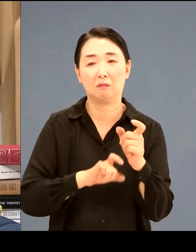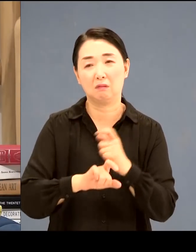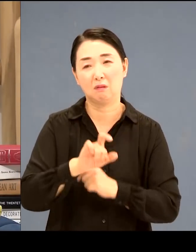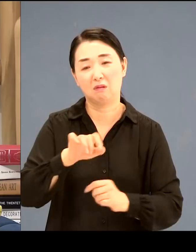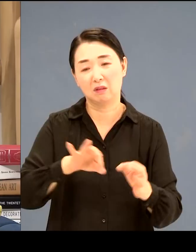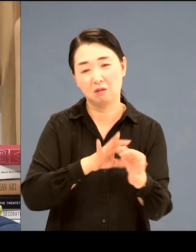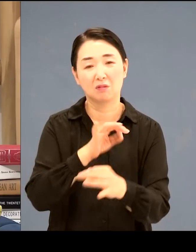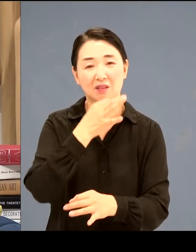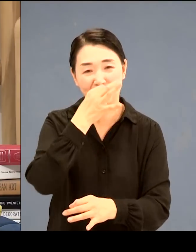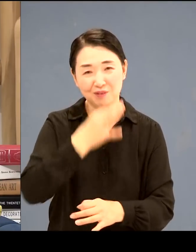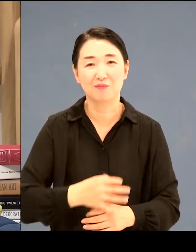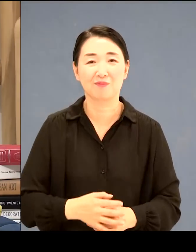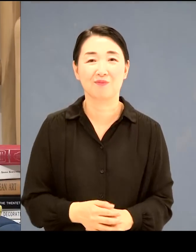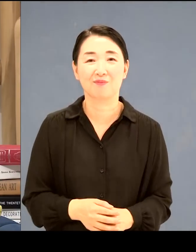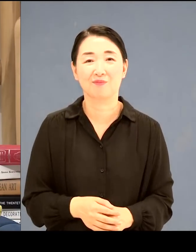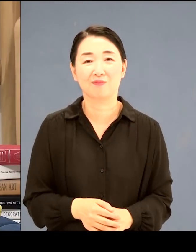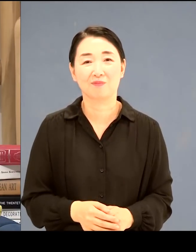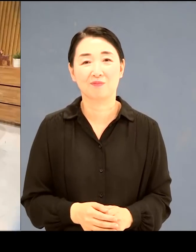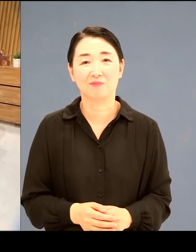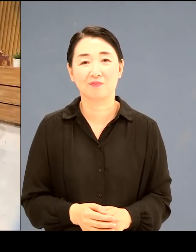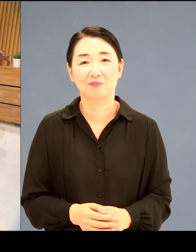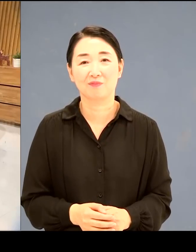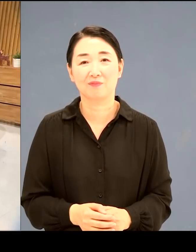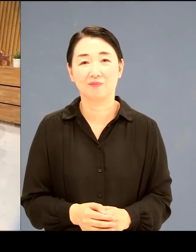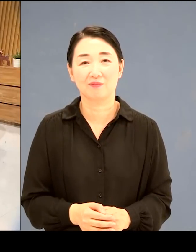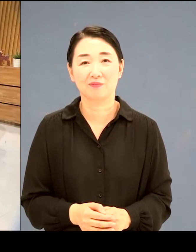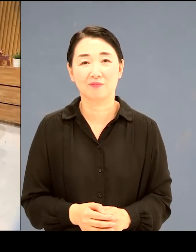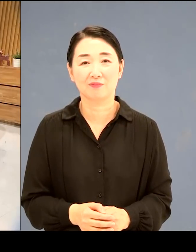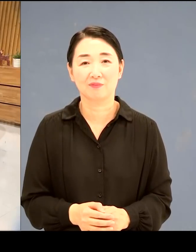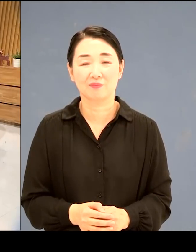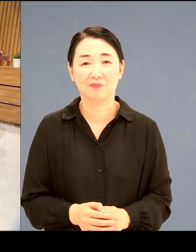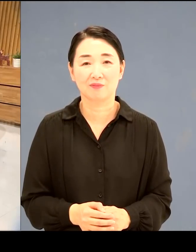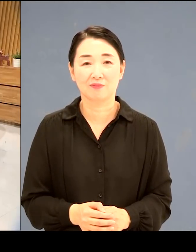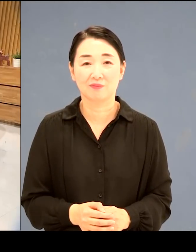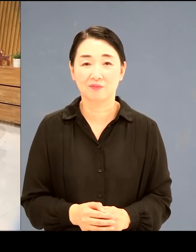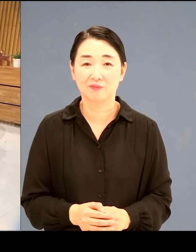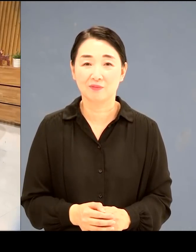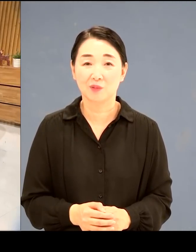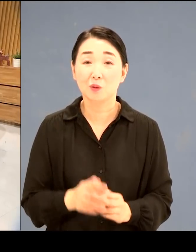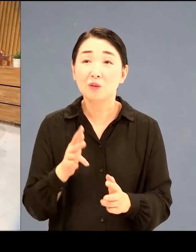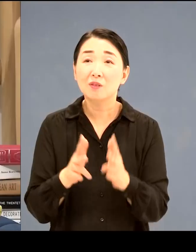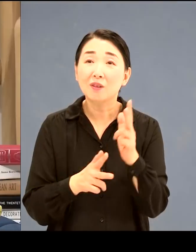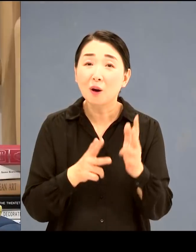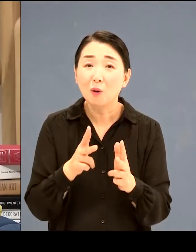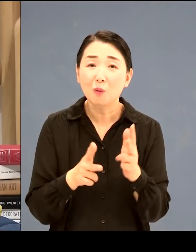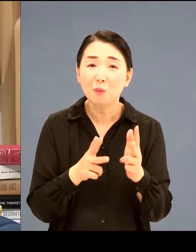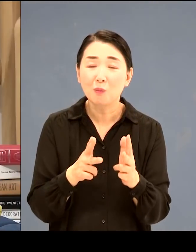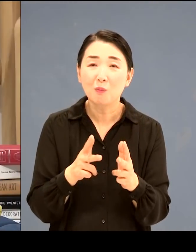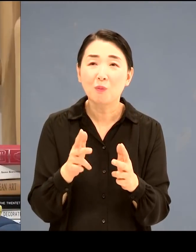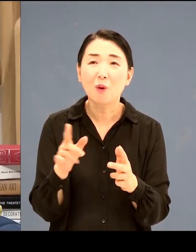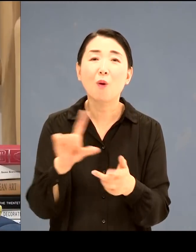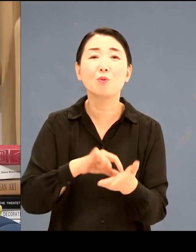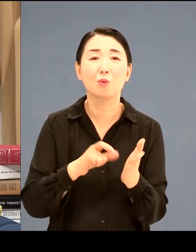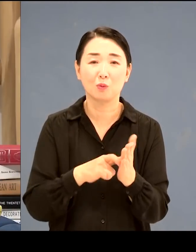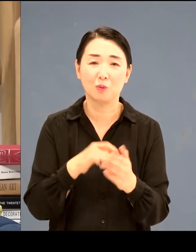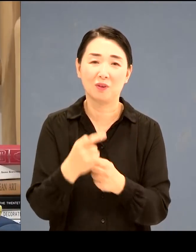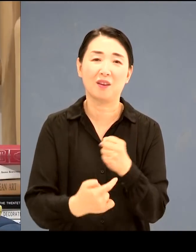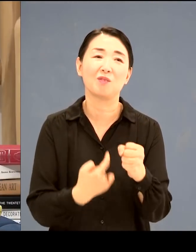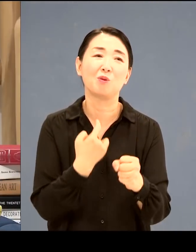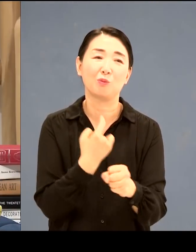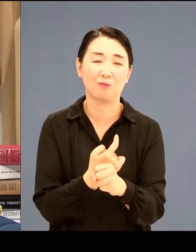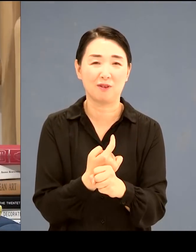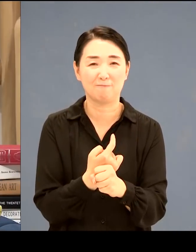힘들어진 계기가 되었어요. 네. 그러면 그 사업을 어느 정도 유지하셨어요? 그 사업은 1년 정도 있다가